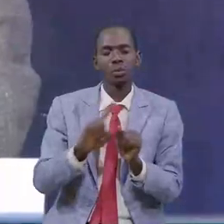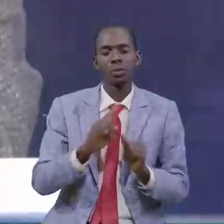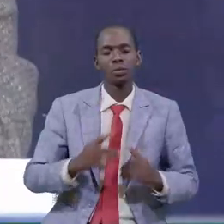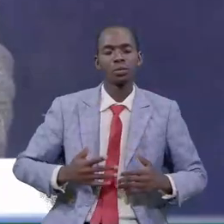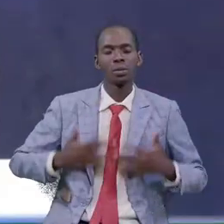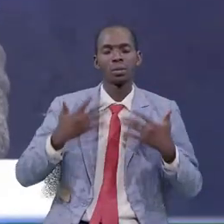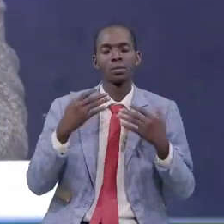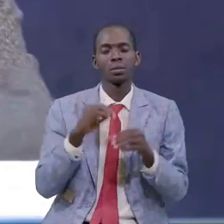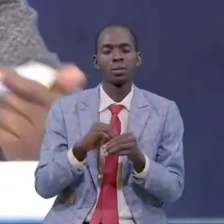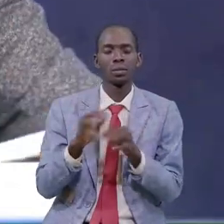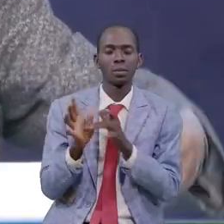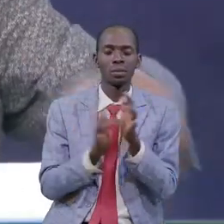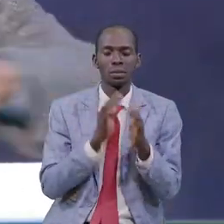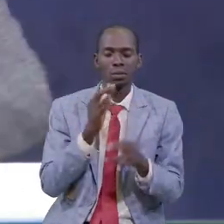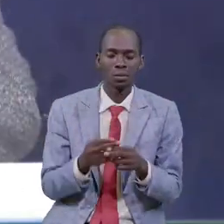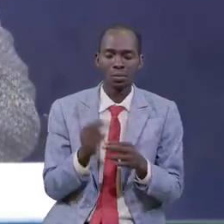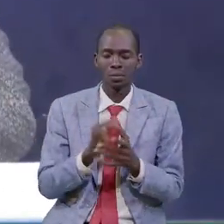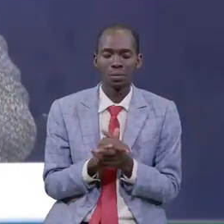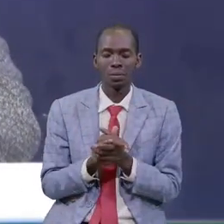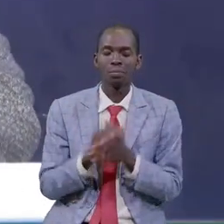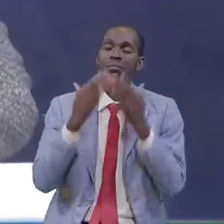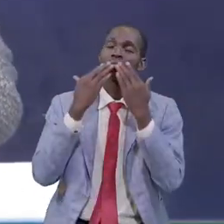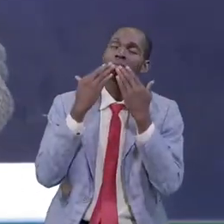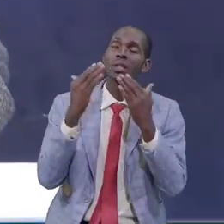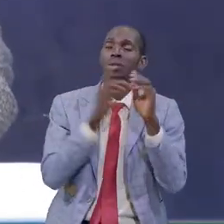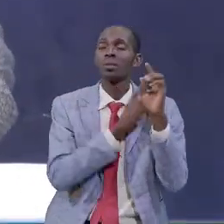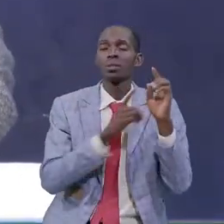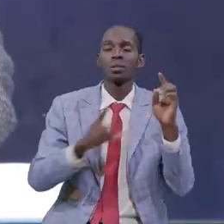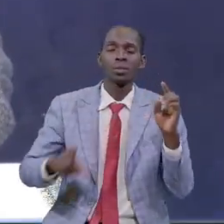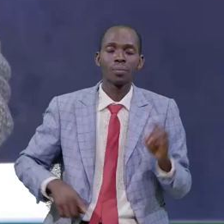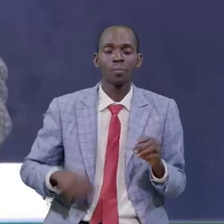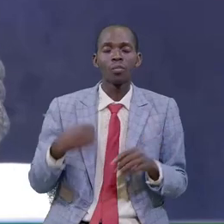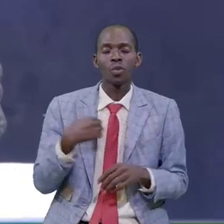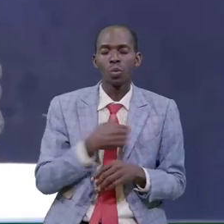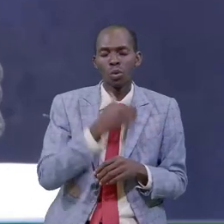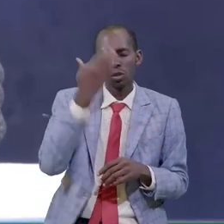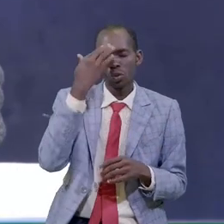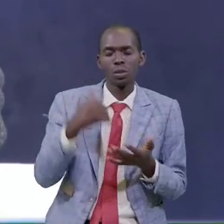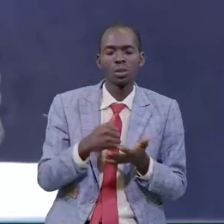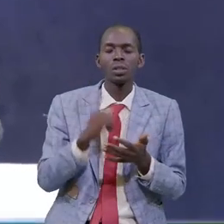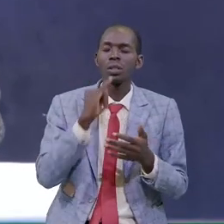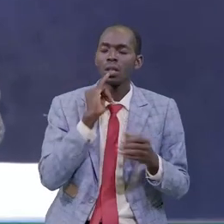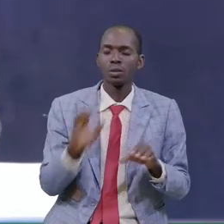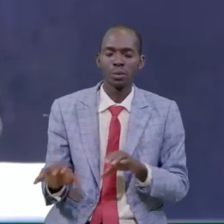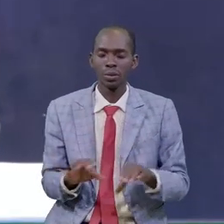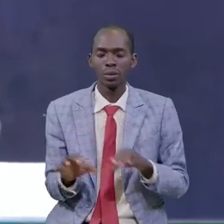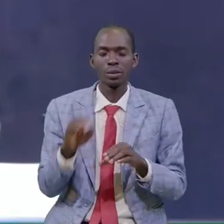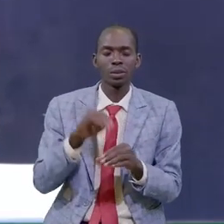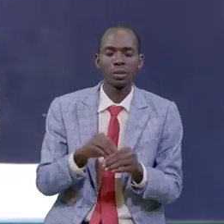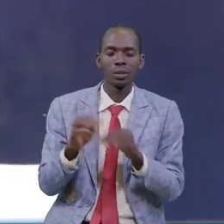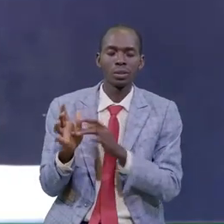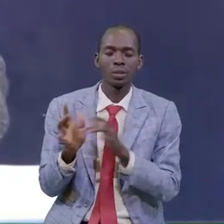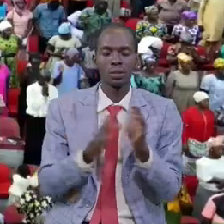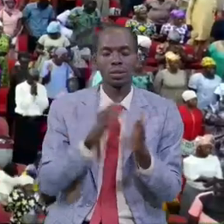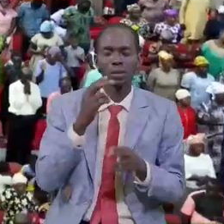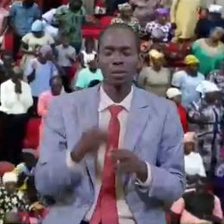ta promesse dans chaque vie. Thank you, Lord. Merci, Seigneur. We know it is done. Nous savons que c'est fait. In Jesus' name